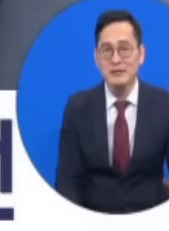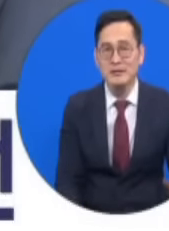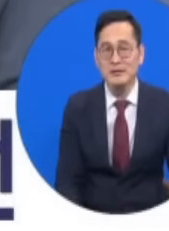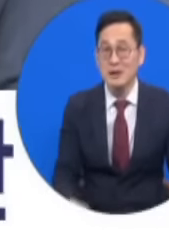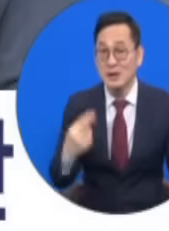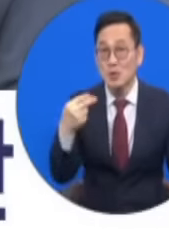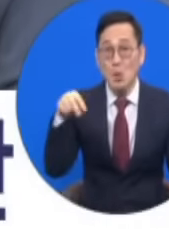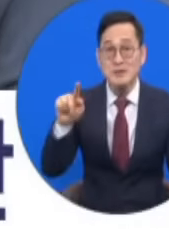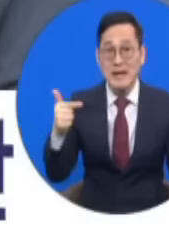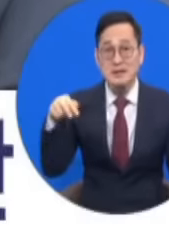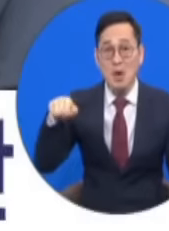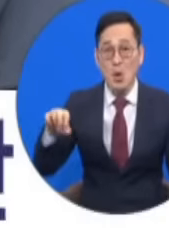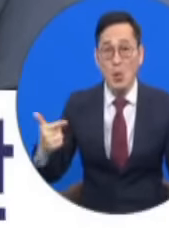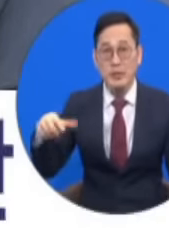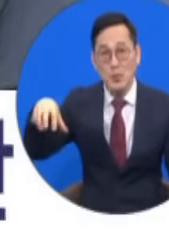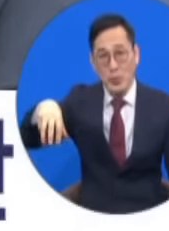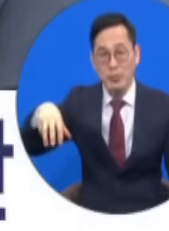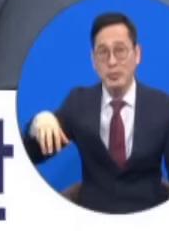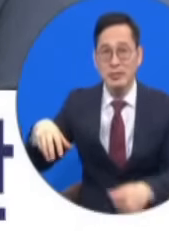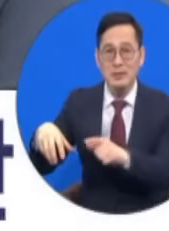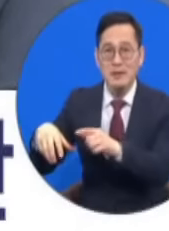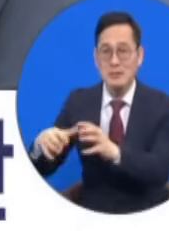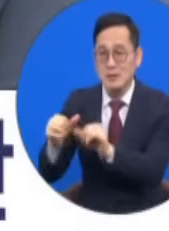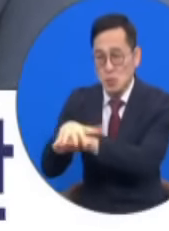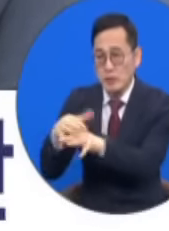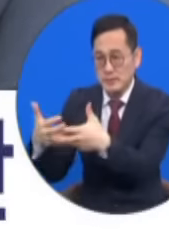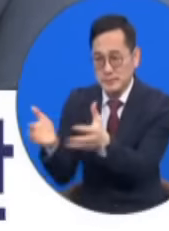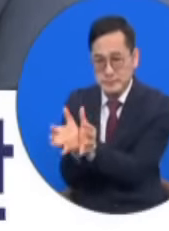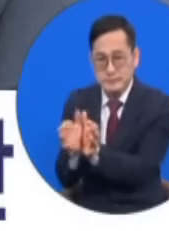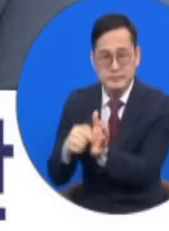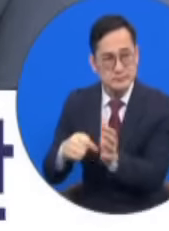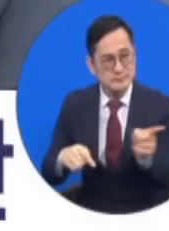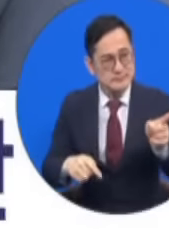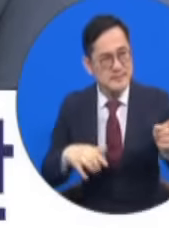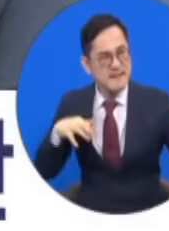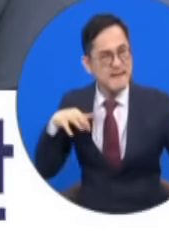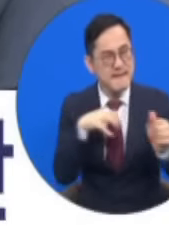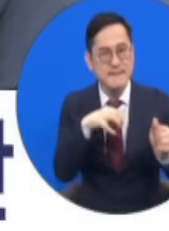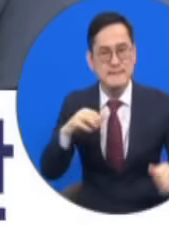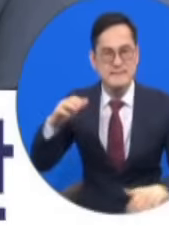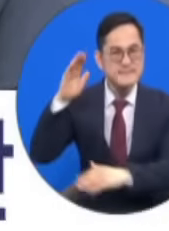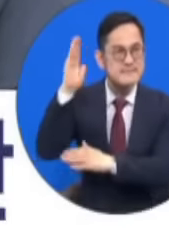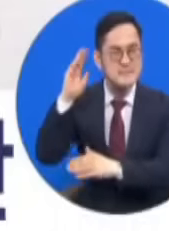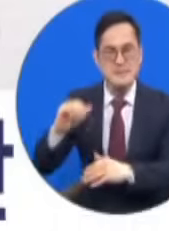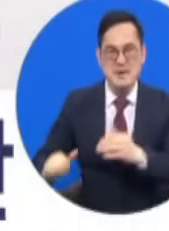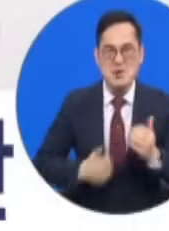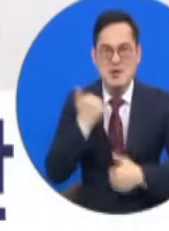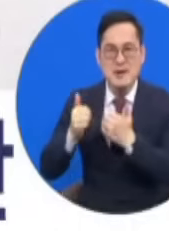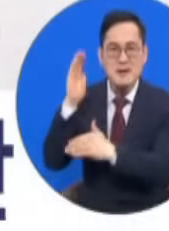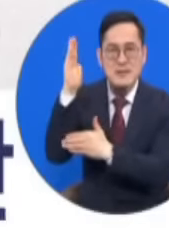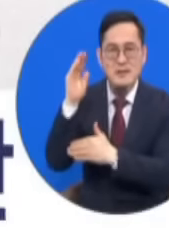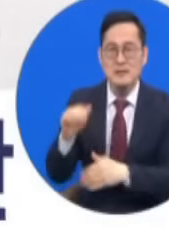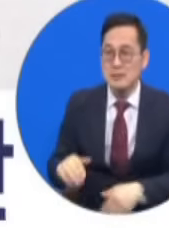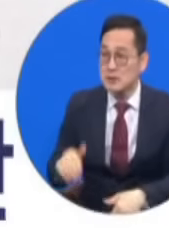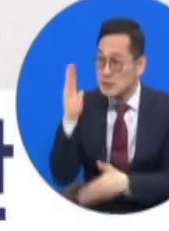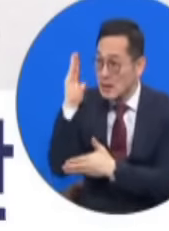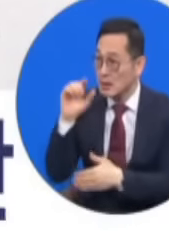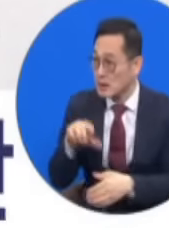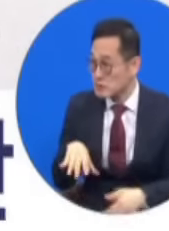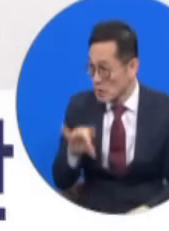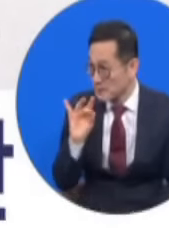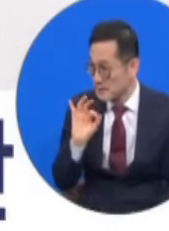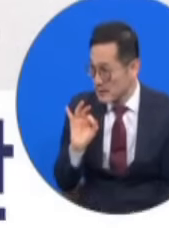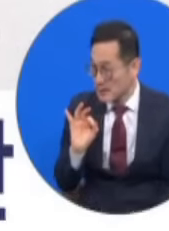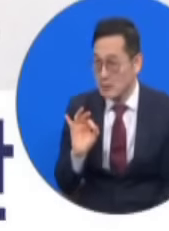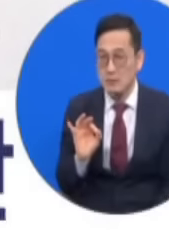없죠. 도산서원 긴급 성명은 나 처음 봤다니까요. 뭐, 유림 측에서는 예. 약간 뭐 시대의 흐름과 관련해서 약간 유교적 측면에서